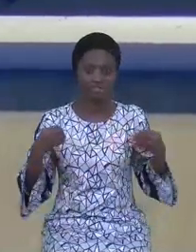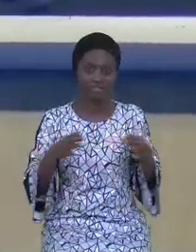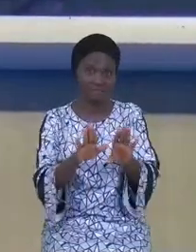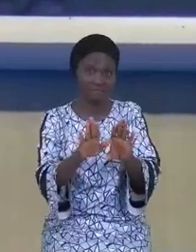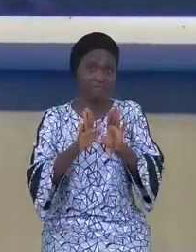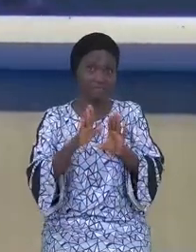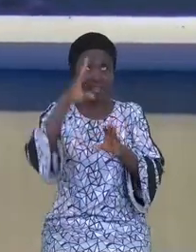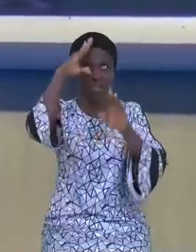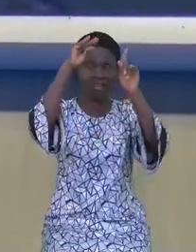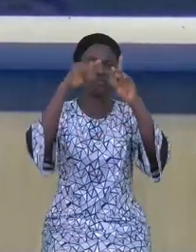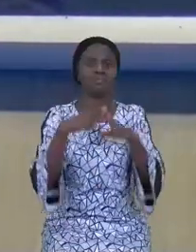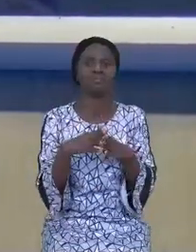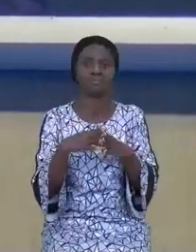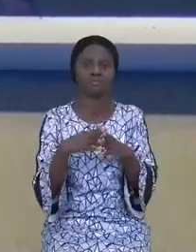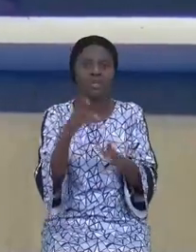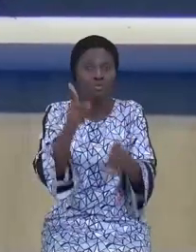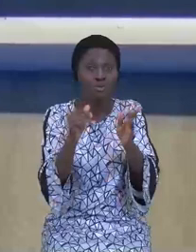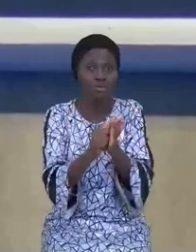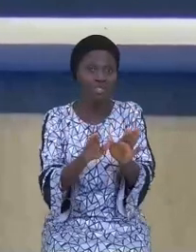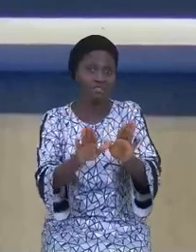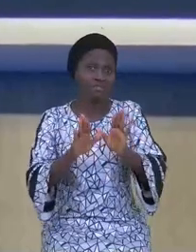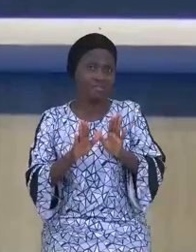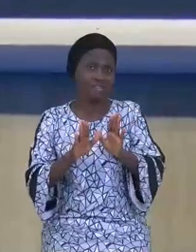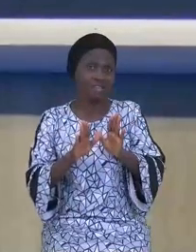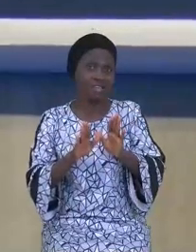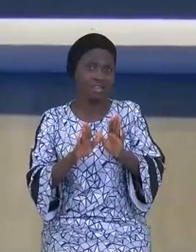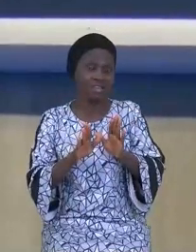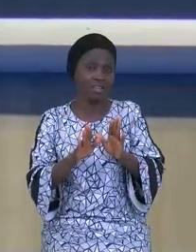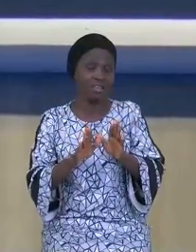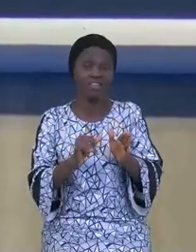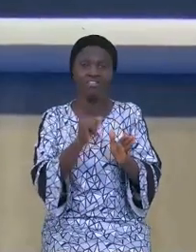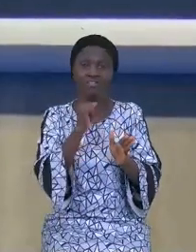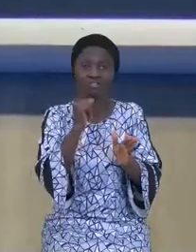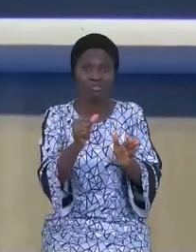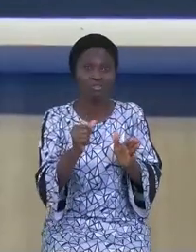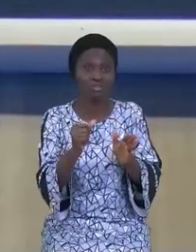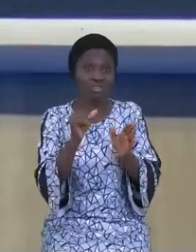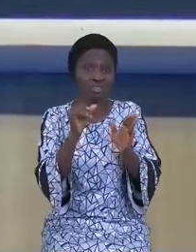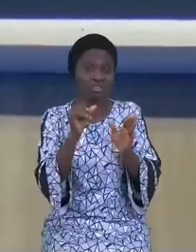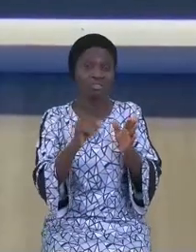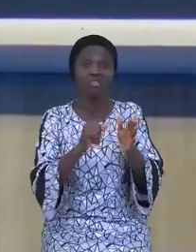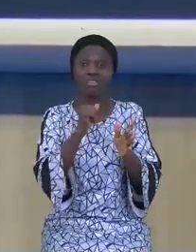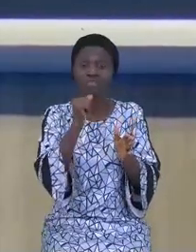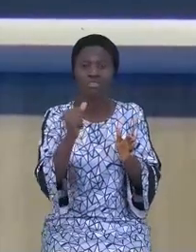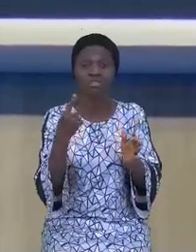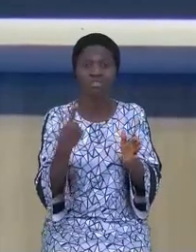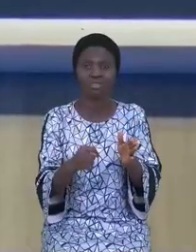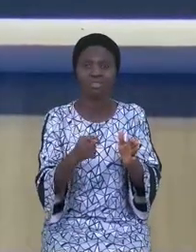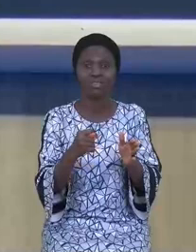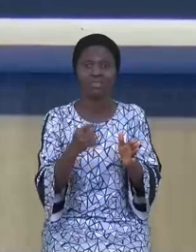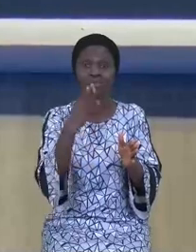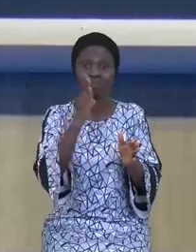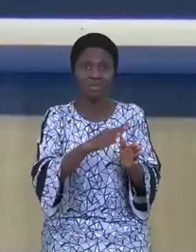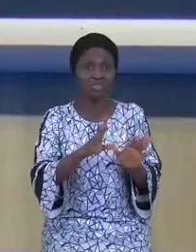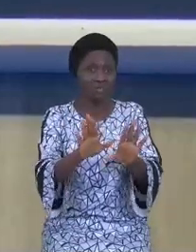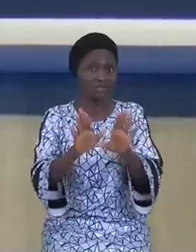Ceux qui le craignent, ce n'est pas la crainte. Et s'il prenait